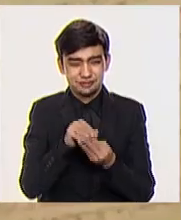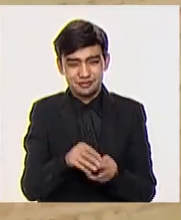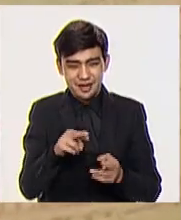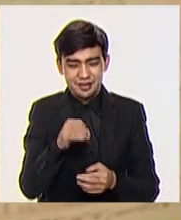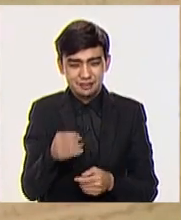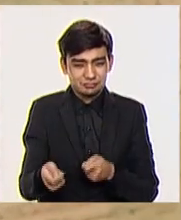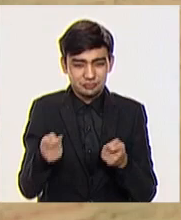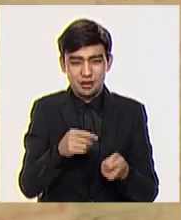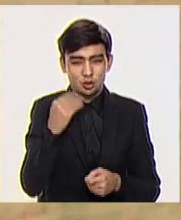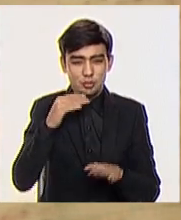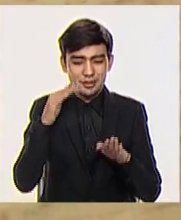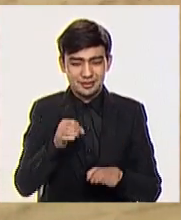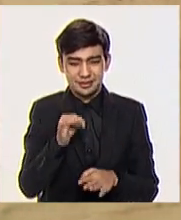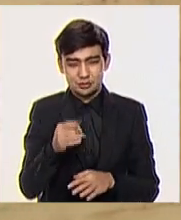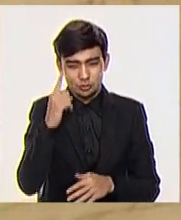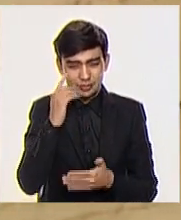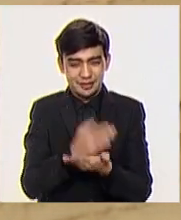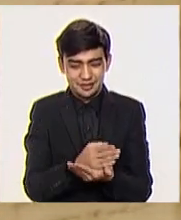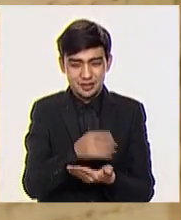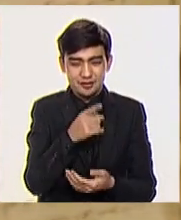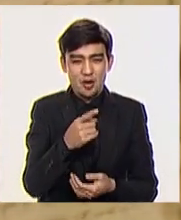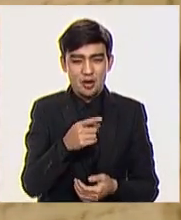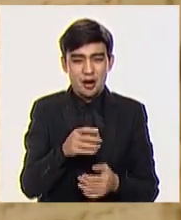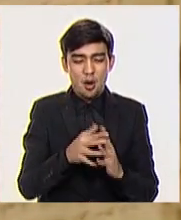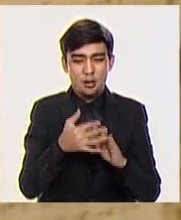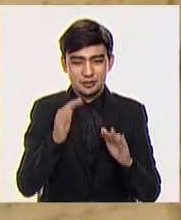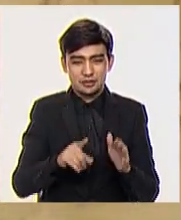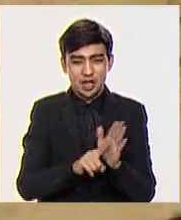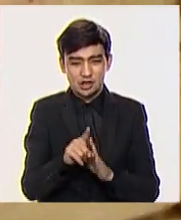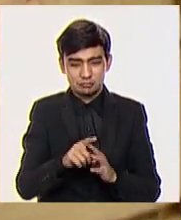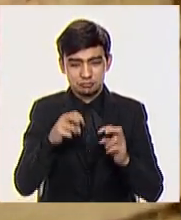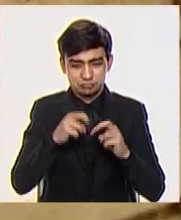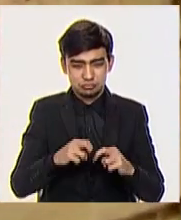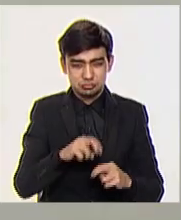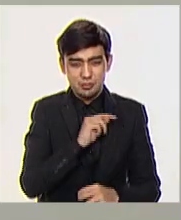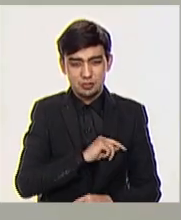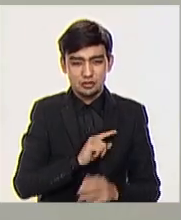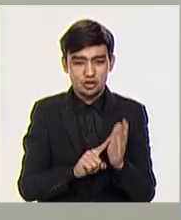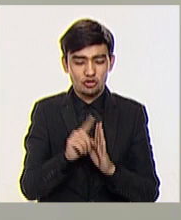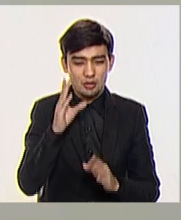привез их в Актобе. И теперь надеется, что в его родном селе начнется исследовательская работа.